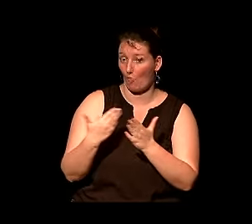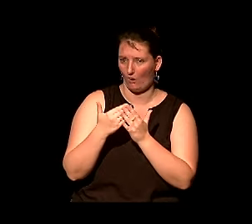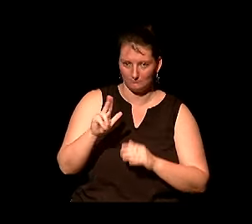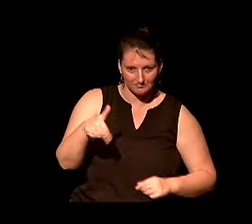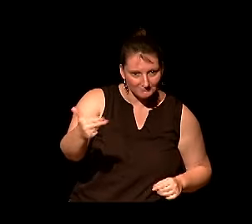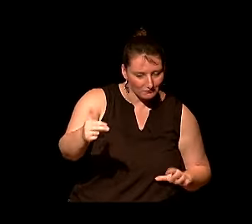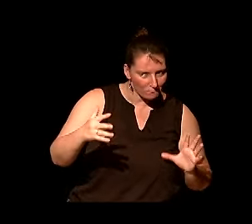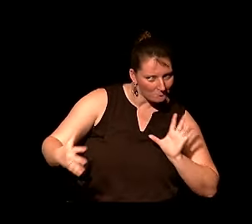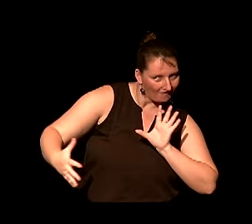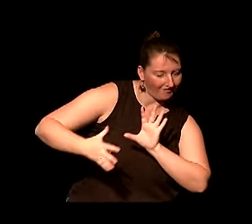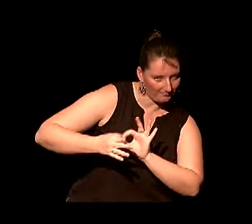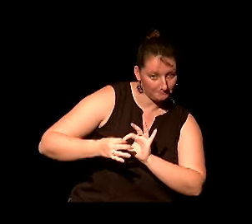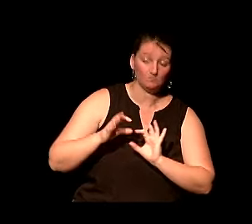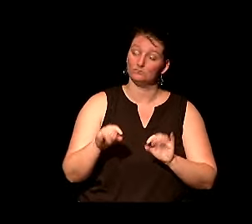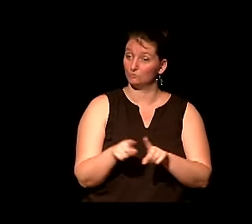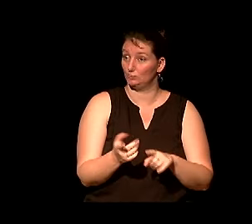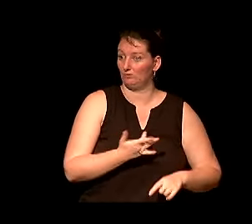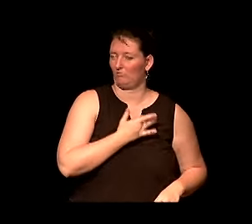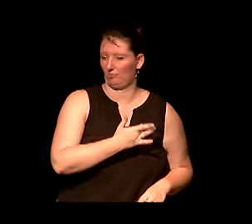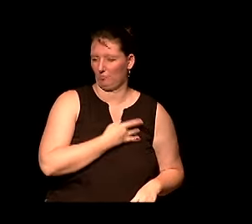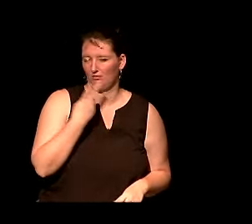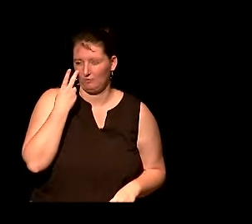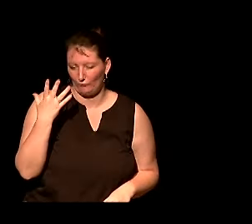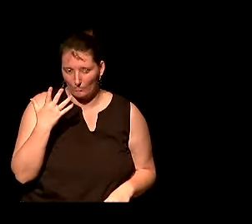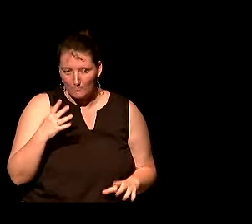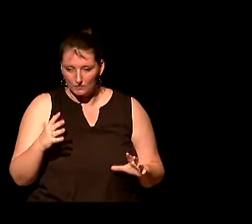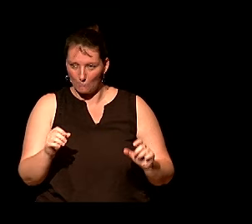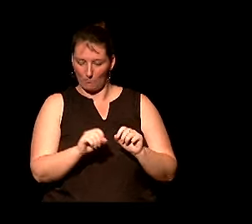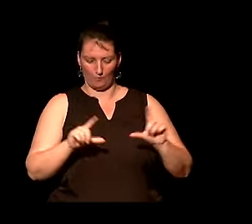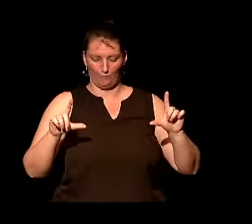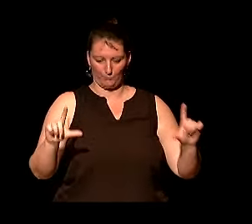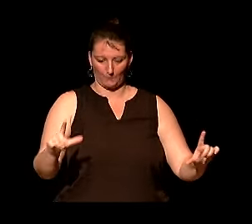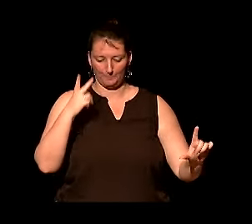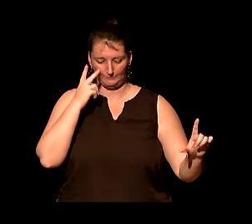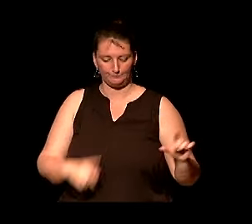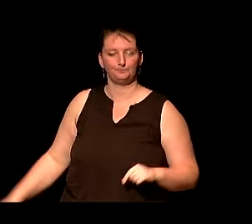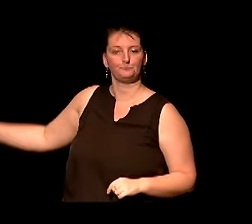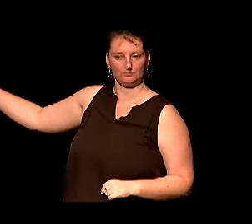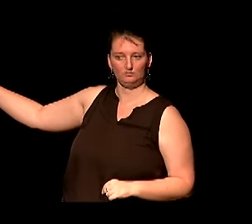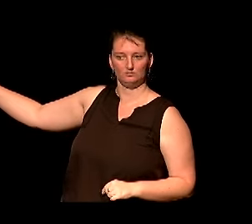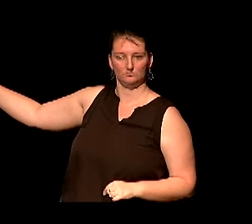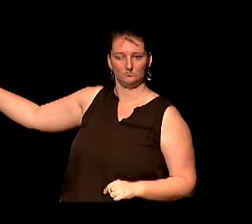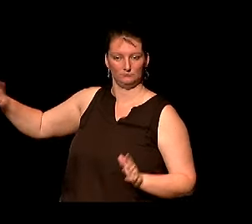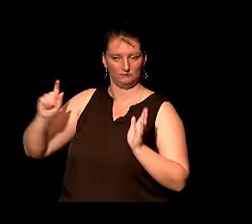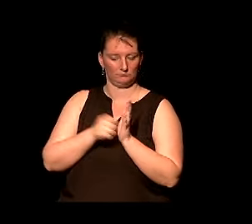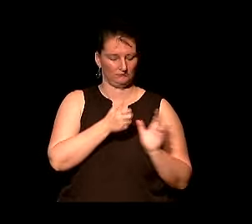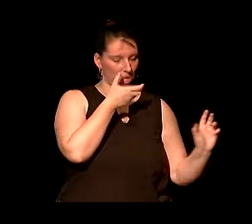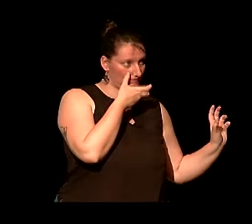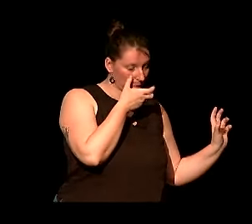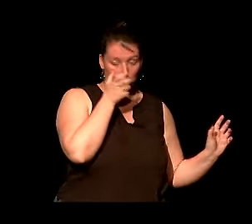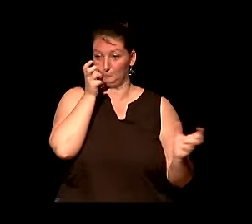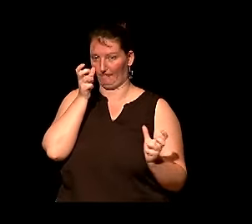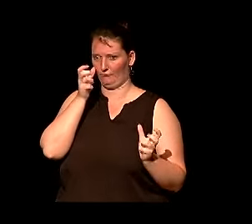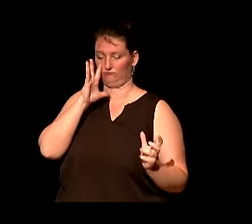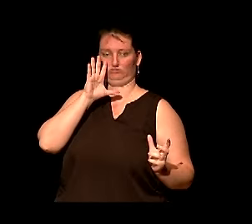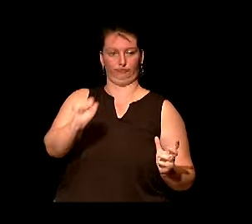nature. Et ce qui m'intéresse, c'est aussi la façon dont ce plan surgit là. C'est-à-dire que le personnage va pour se